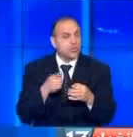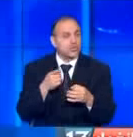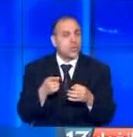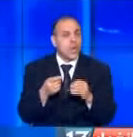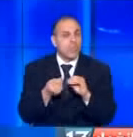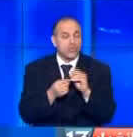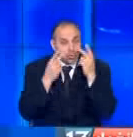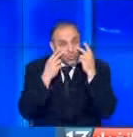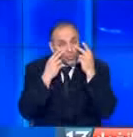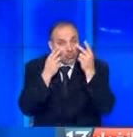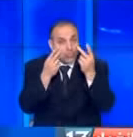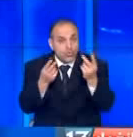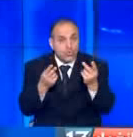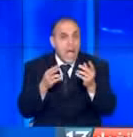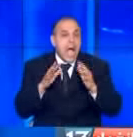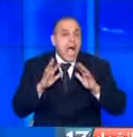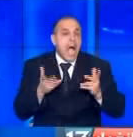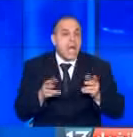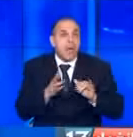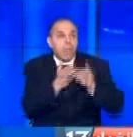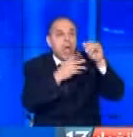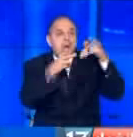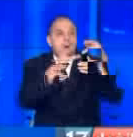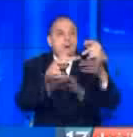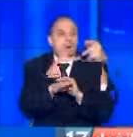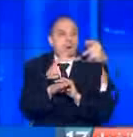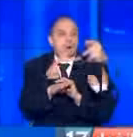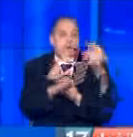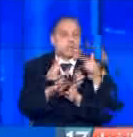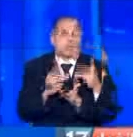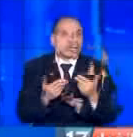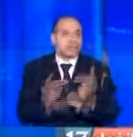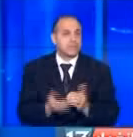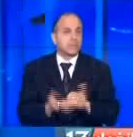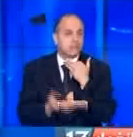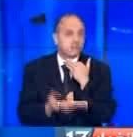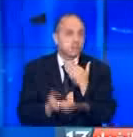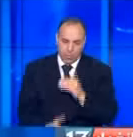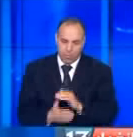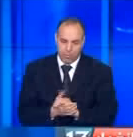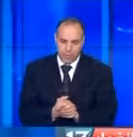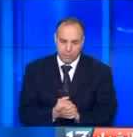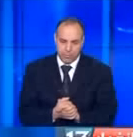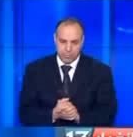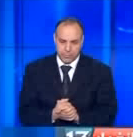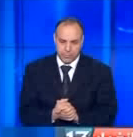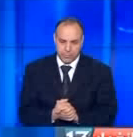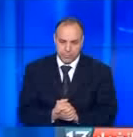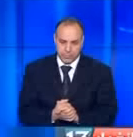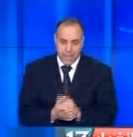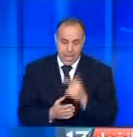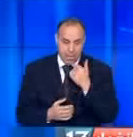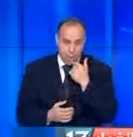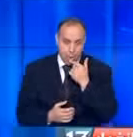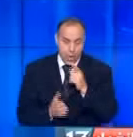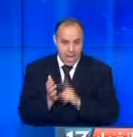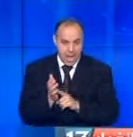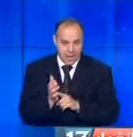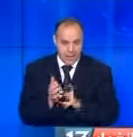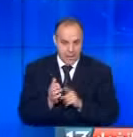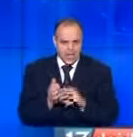رول سلامة بالنسبة لقبل، ولهذا احنا غيرنا باش نوقف الرحلات نتاعنا معناتها بكيفة